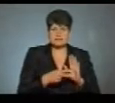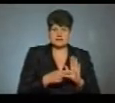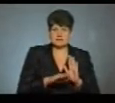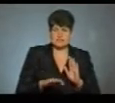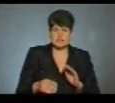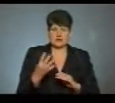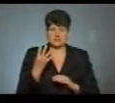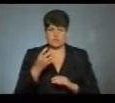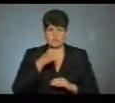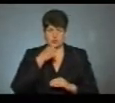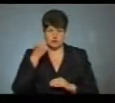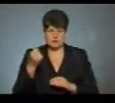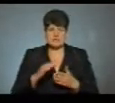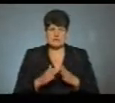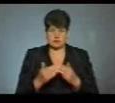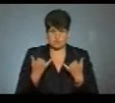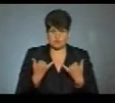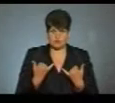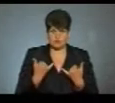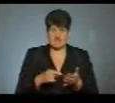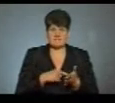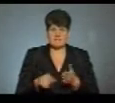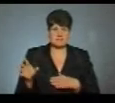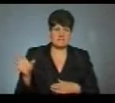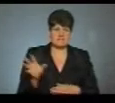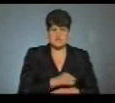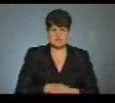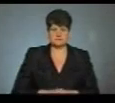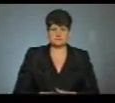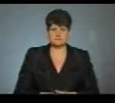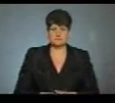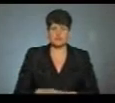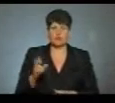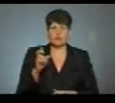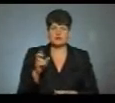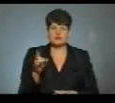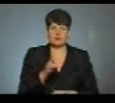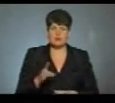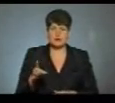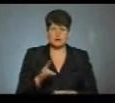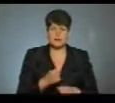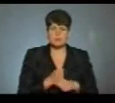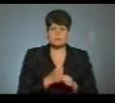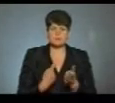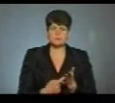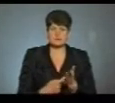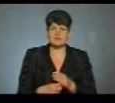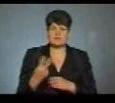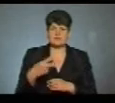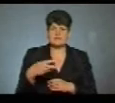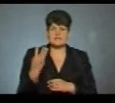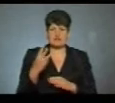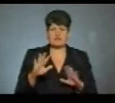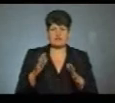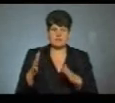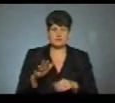і 4 дорослих. Станом на сьогодні виписали всіх. У Буджицькому районі лабораторно підтвердили 23